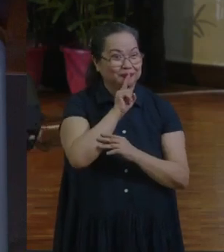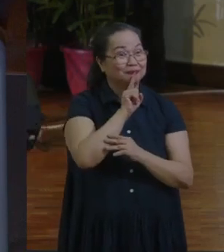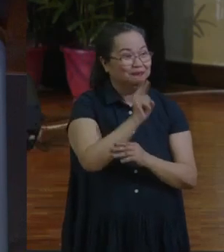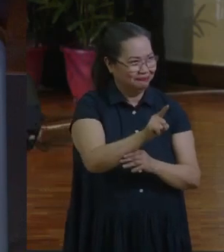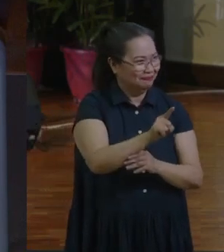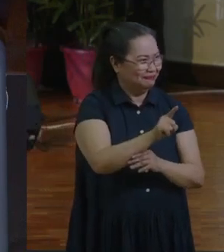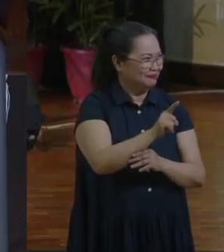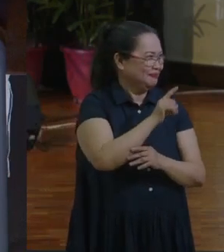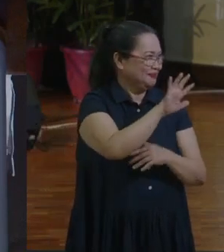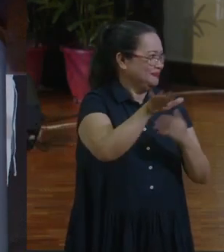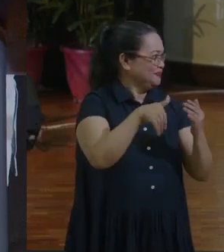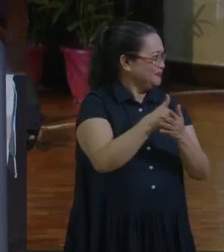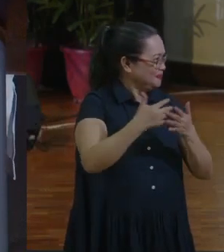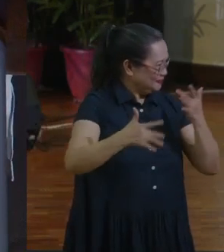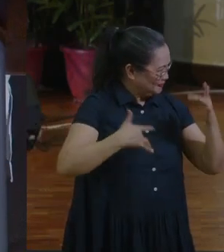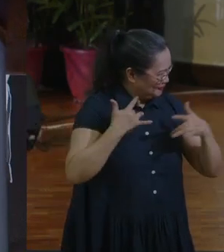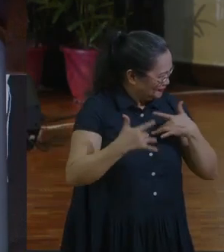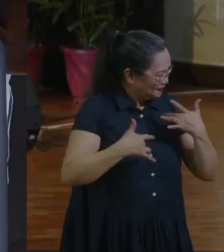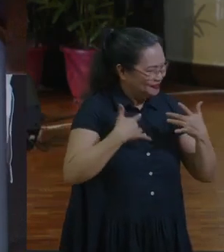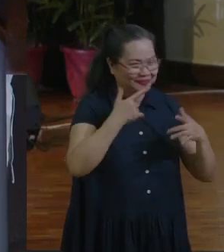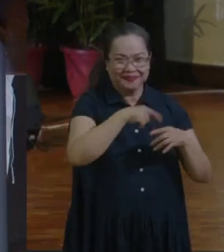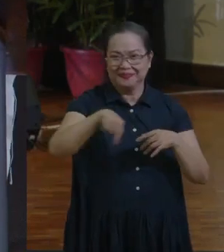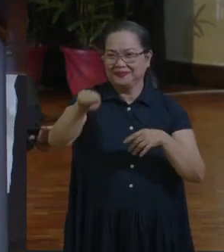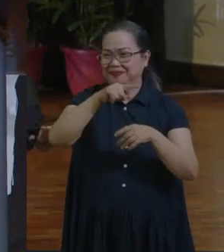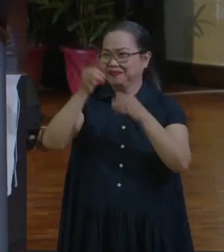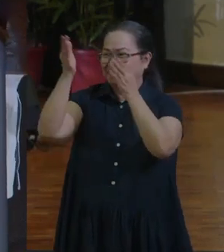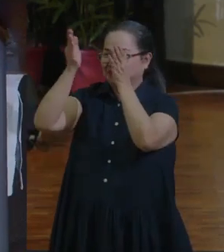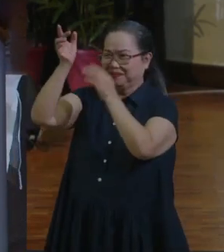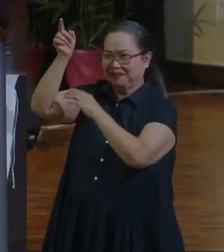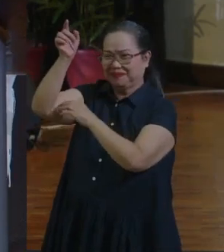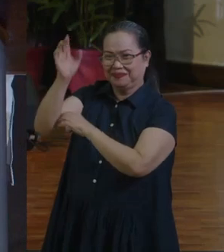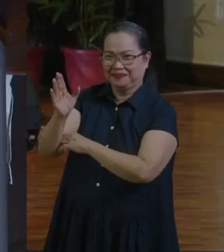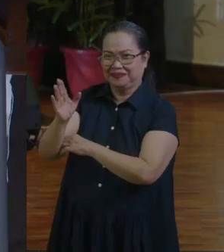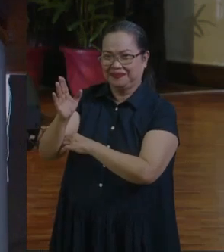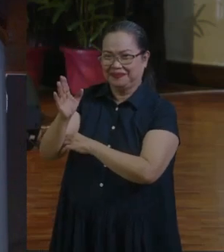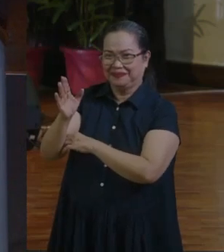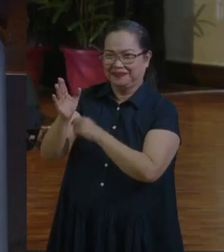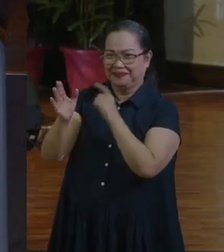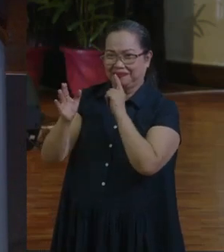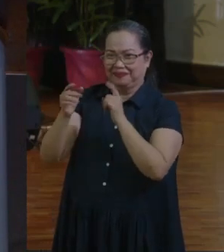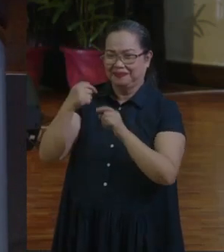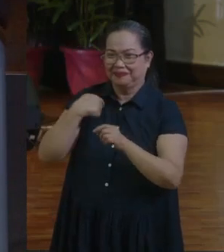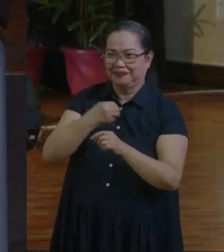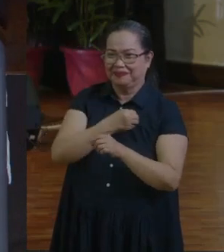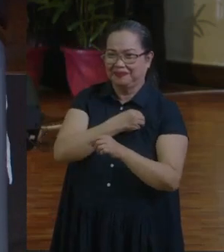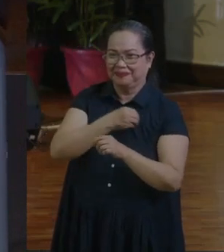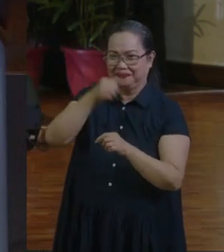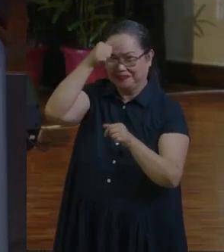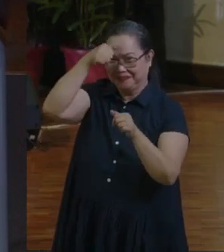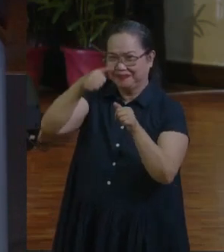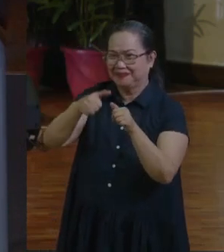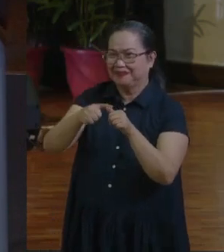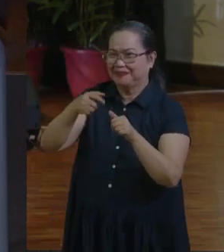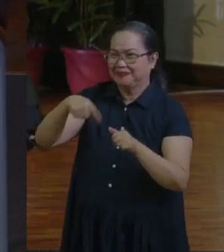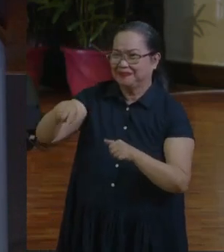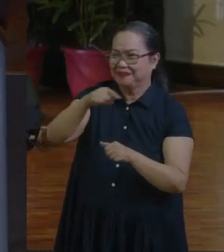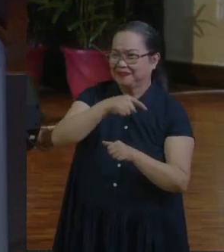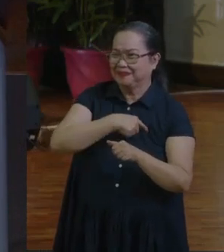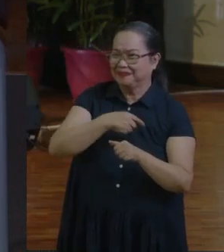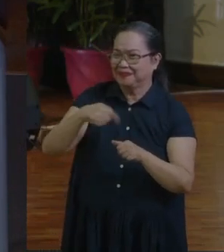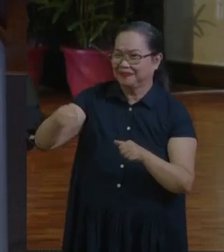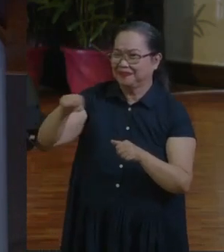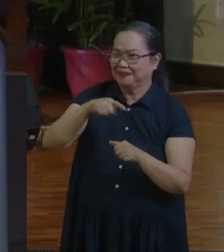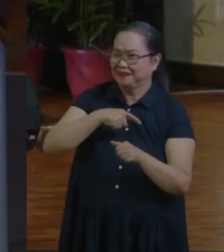at kaaliwan ng lahat ng nananalig at maglilingkod kay Kristo Jesus. Ito ang reminder na binibigay sa atin